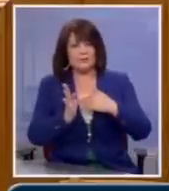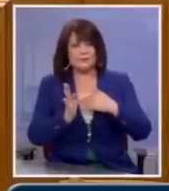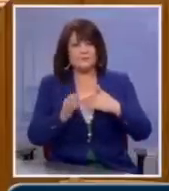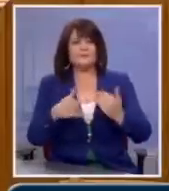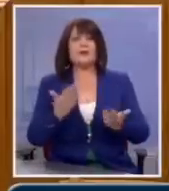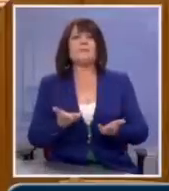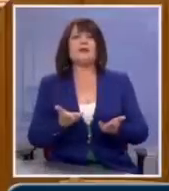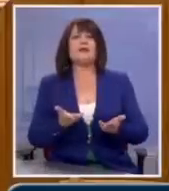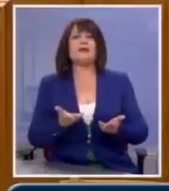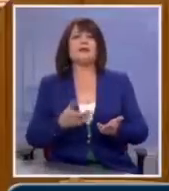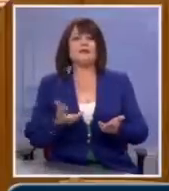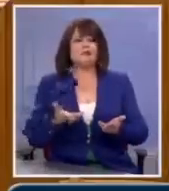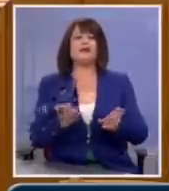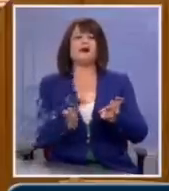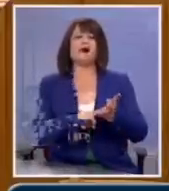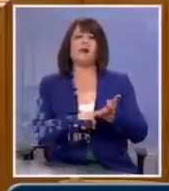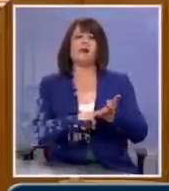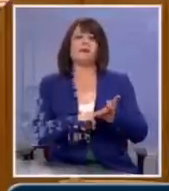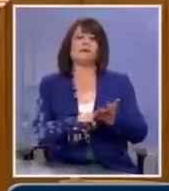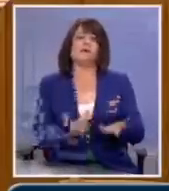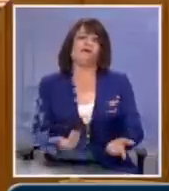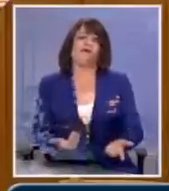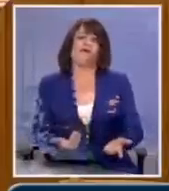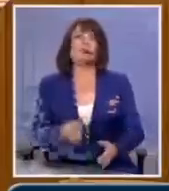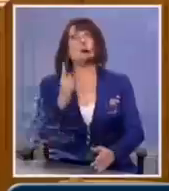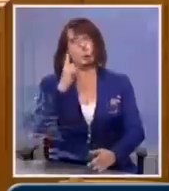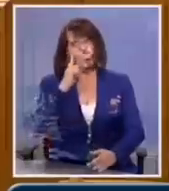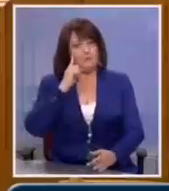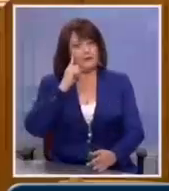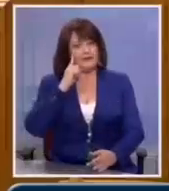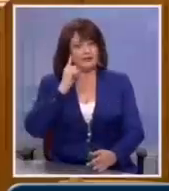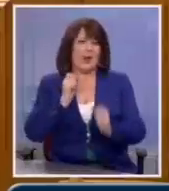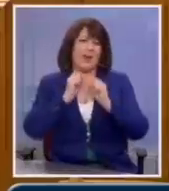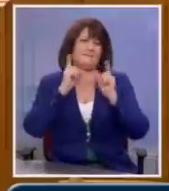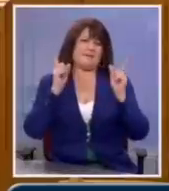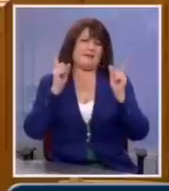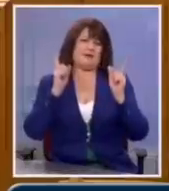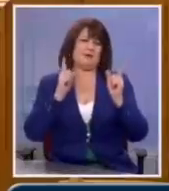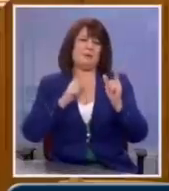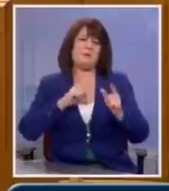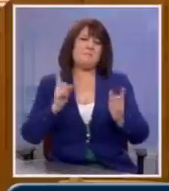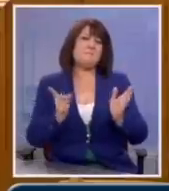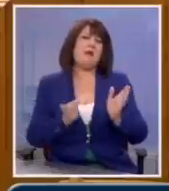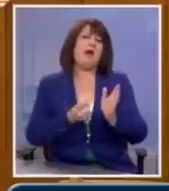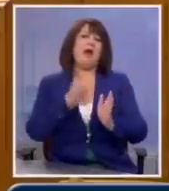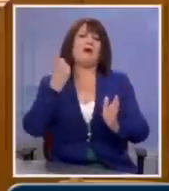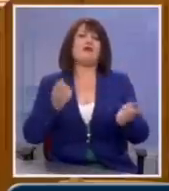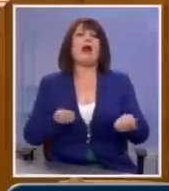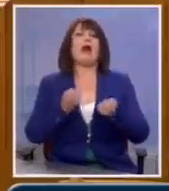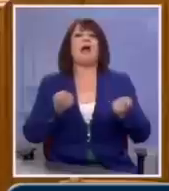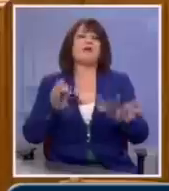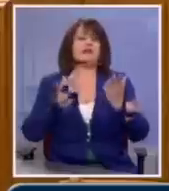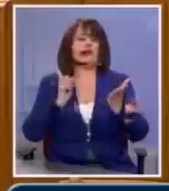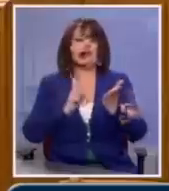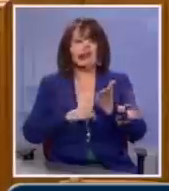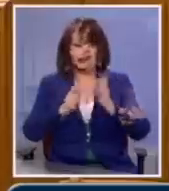θα καταστρατηγήσω τον νόμο. Νομίζω ότι μιλάμε για απίθανες περιπτώσεις, τις οποίες ο νομοθέτης